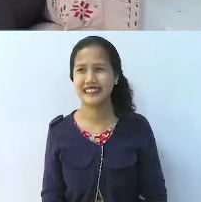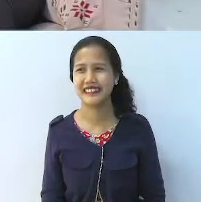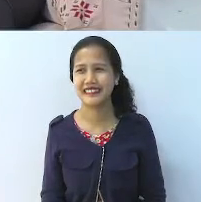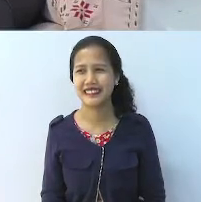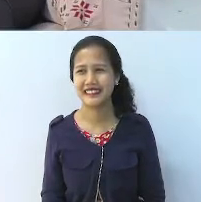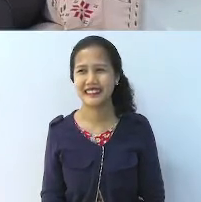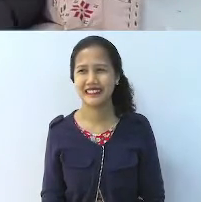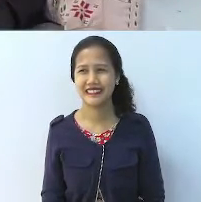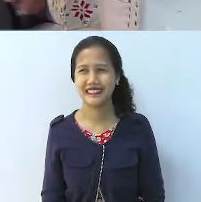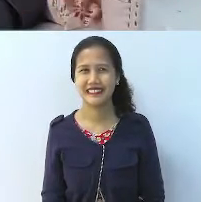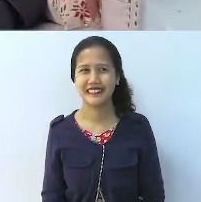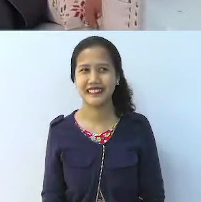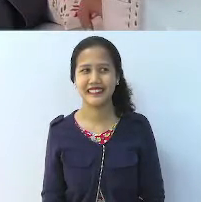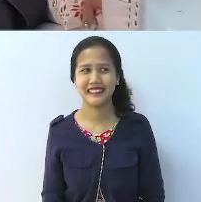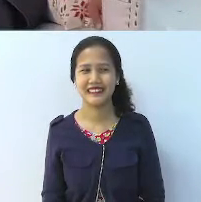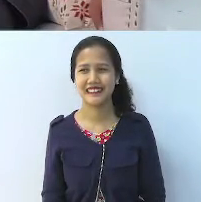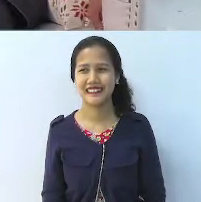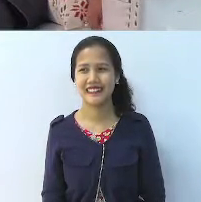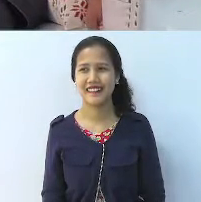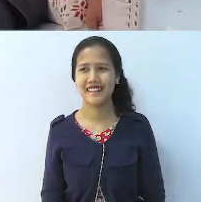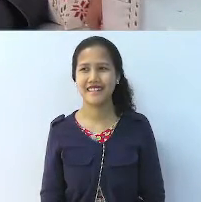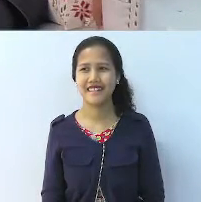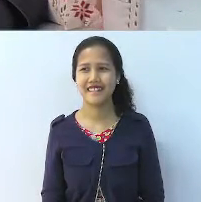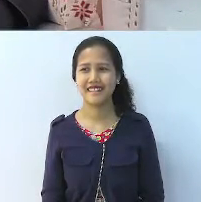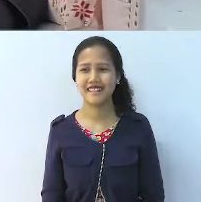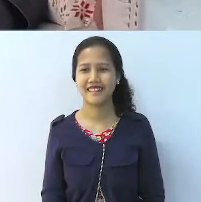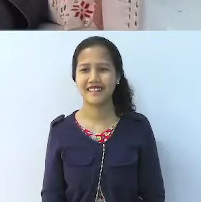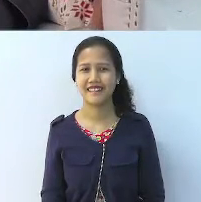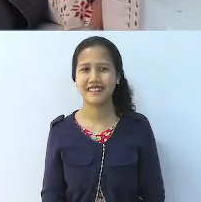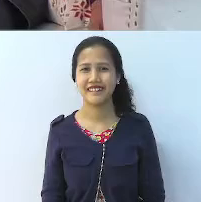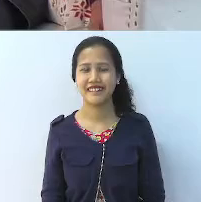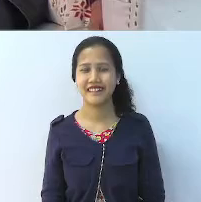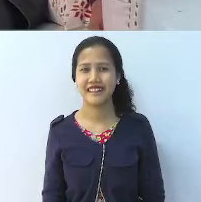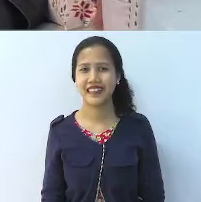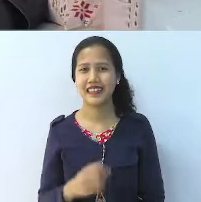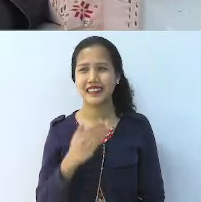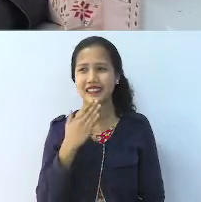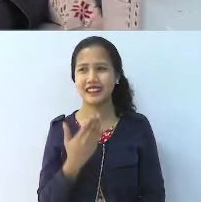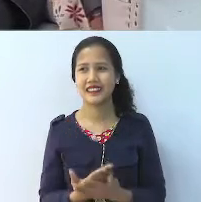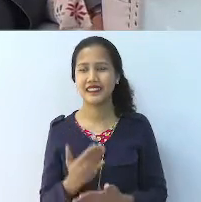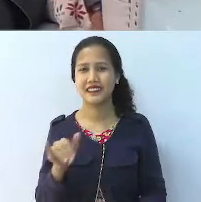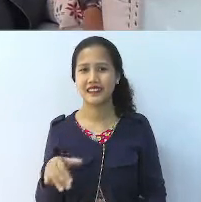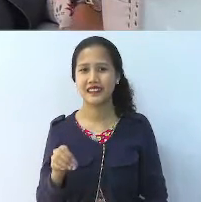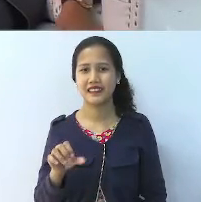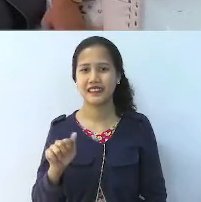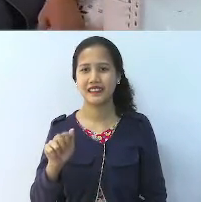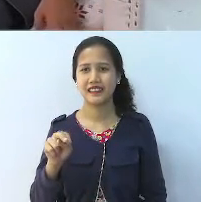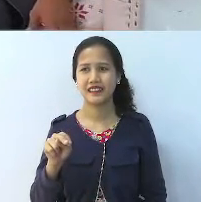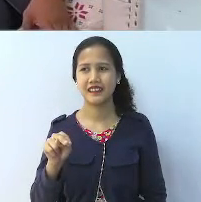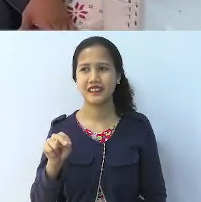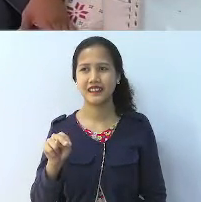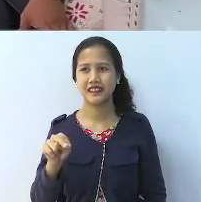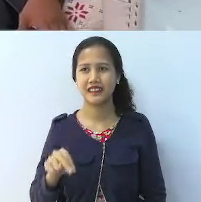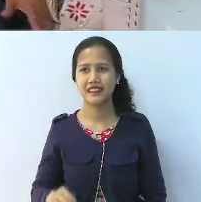Kaka-send lang ni ano, Ma'am Joanne. Ah, okay. So, yun. So, panalo na po si Ma'am Reda. Gusto ko lang kay